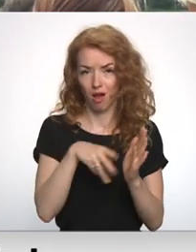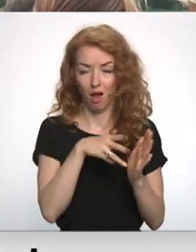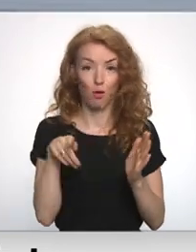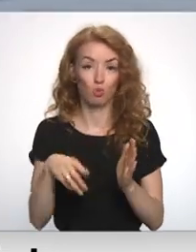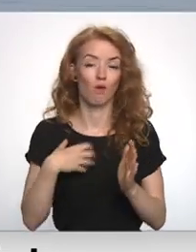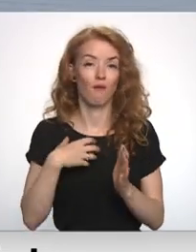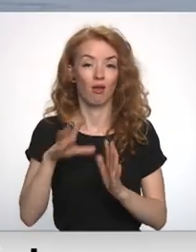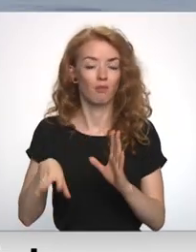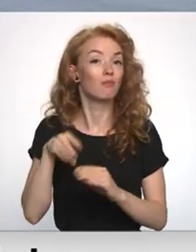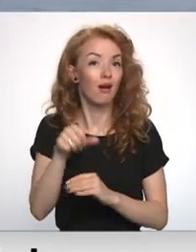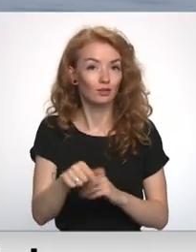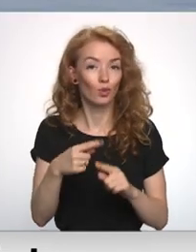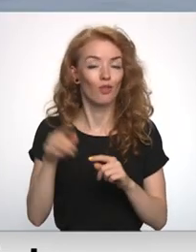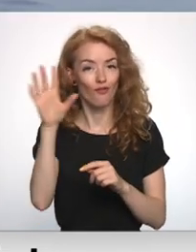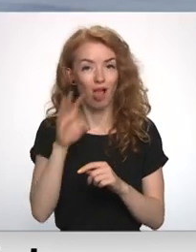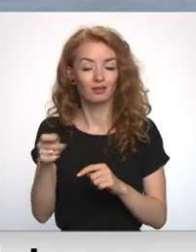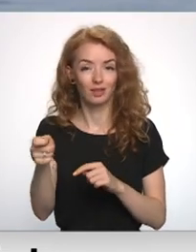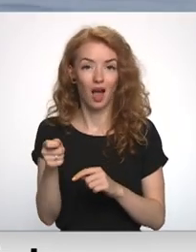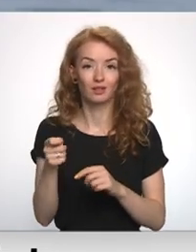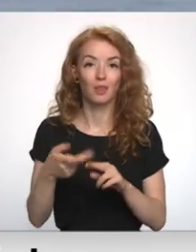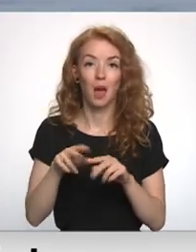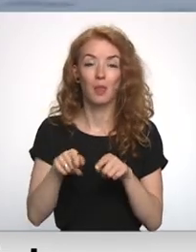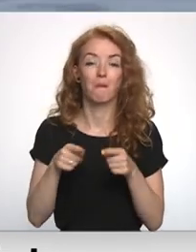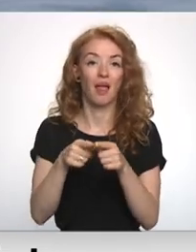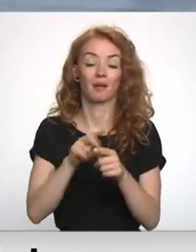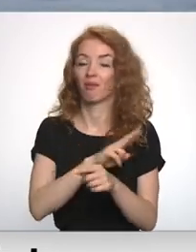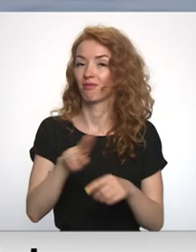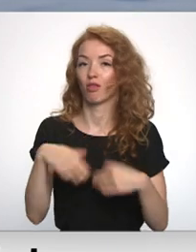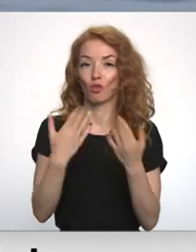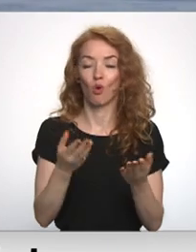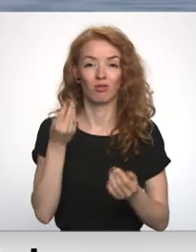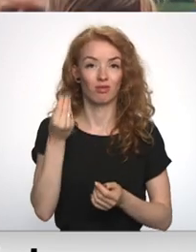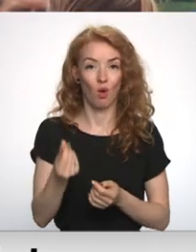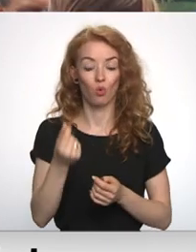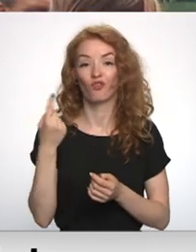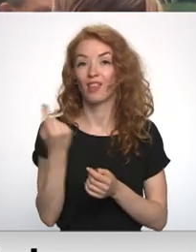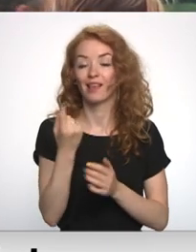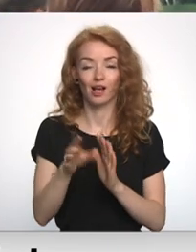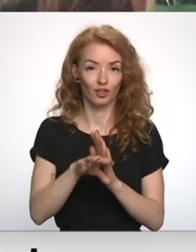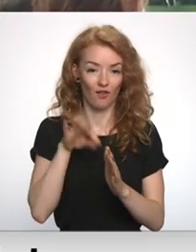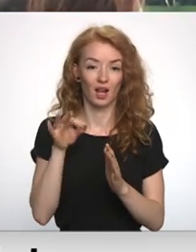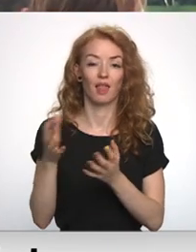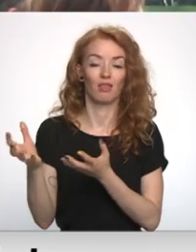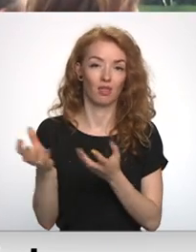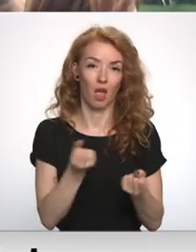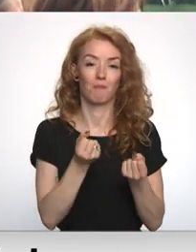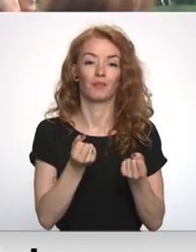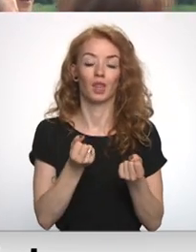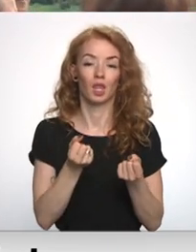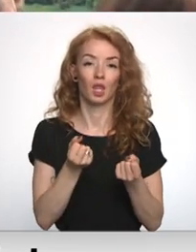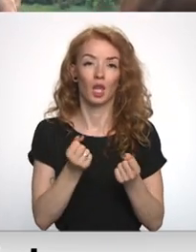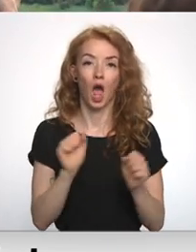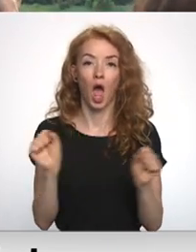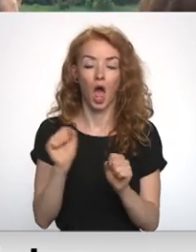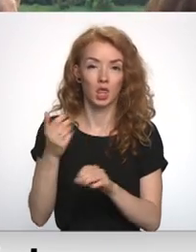jāapmaksā. Un valsts kase jau tādam mērķim nedot naudu. Vienīgais variants ir tad ņemt šo te